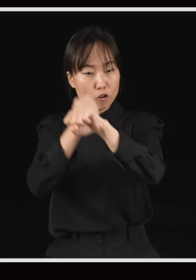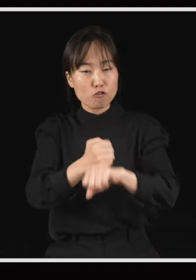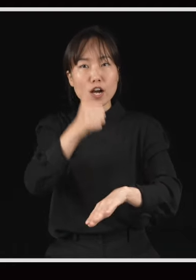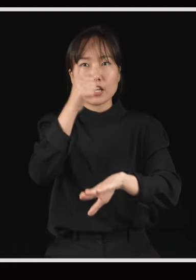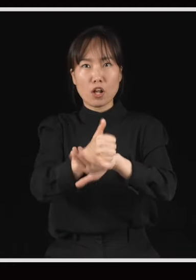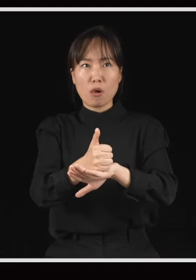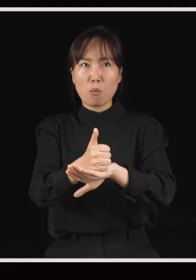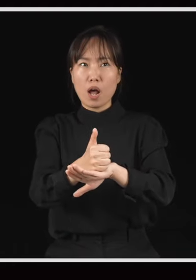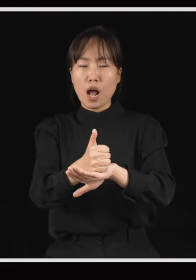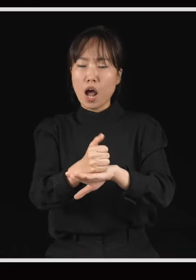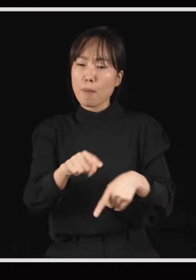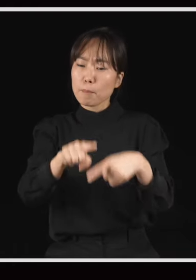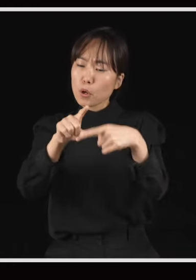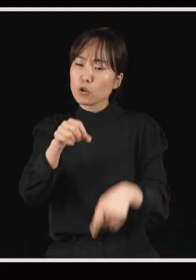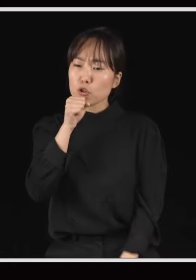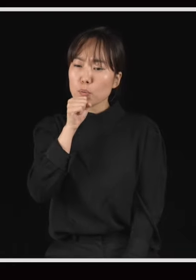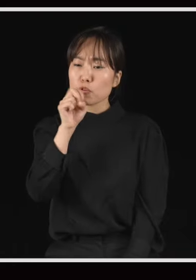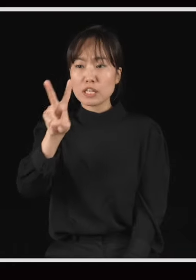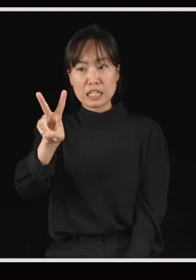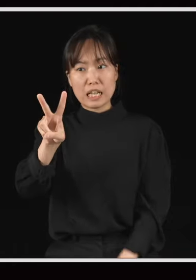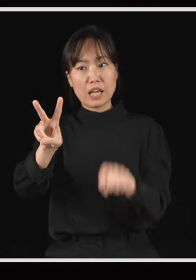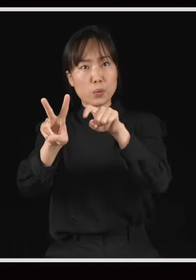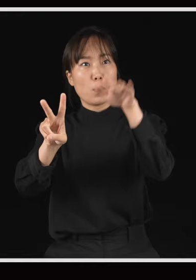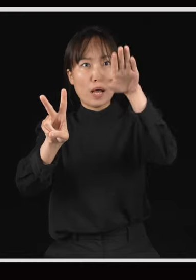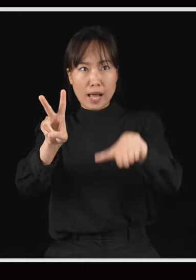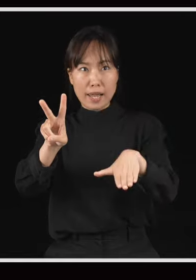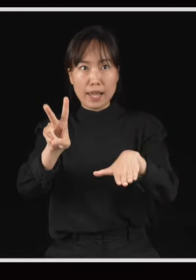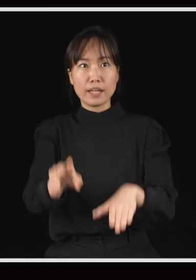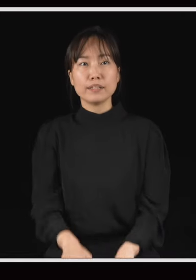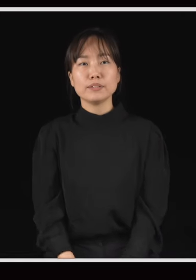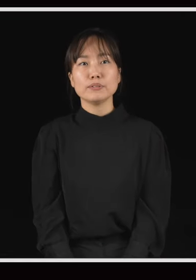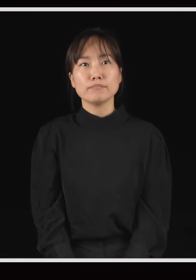해보면 평균이 2점이나 2점 약간 아래에 있습니다.